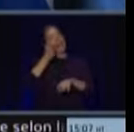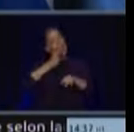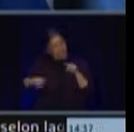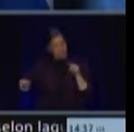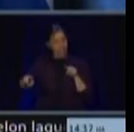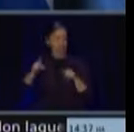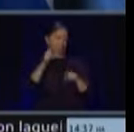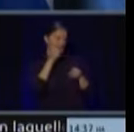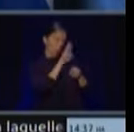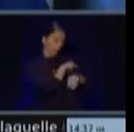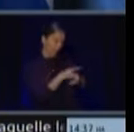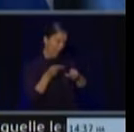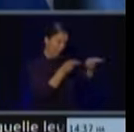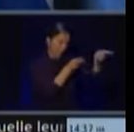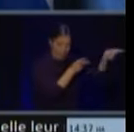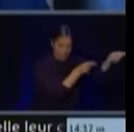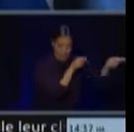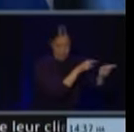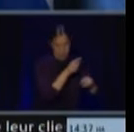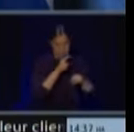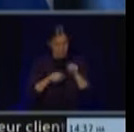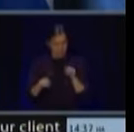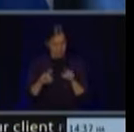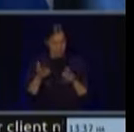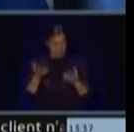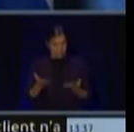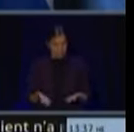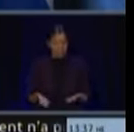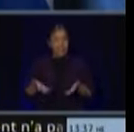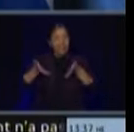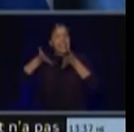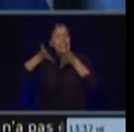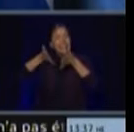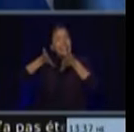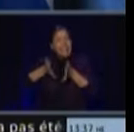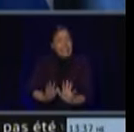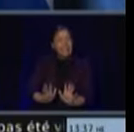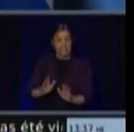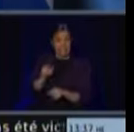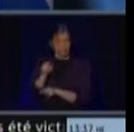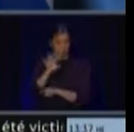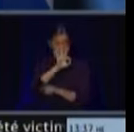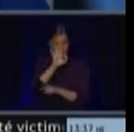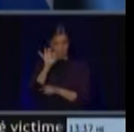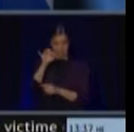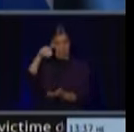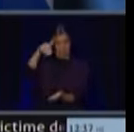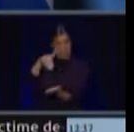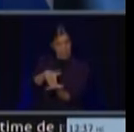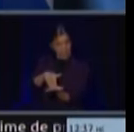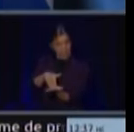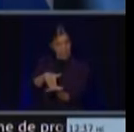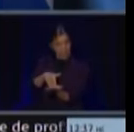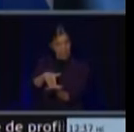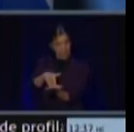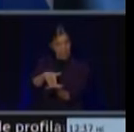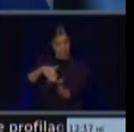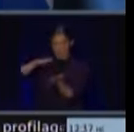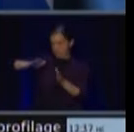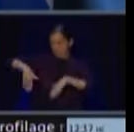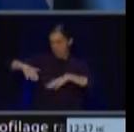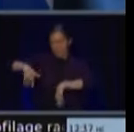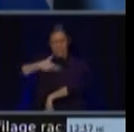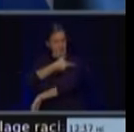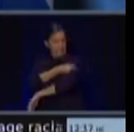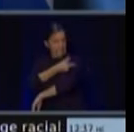je le dis bien, là, au Québec, 900 000 personnes qui pourraient être vaccinées, qui ne le sont pas. Alors, si ces gens-là veulent nous aider,